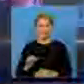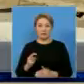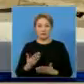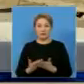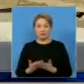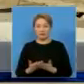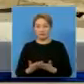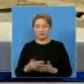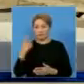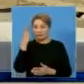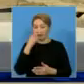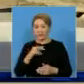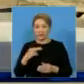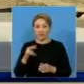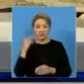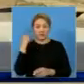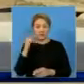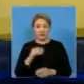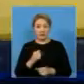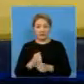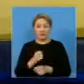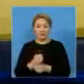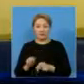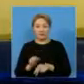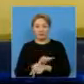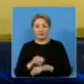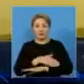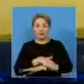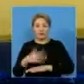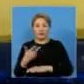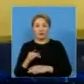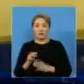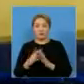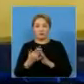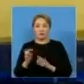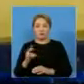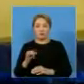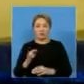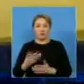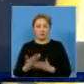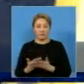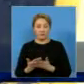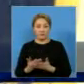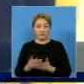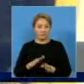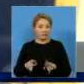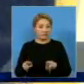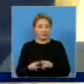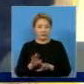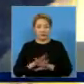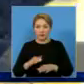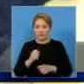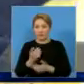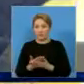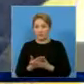В частности, качество работ по капитальному ремонту трех улиц села Бестамак Алгинского района не соответствует